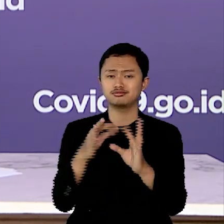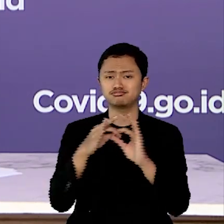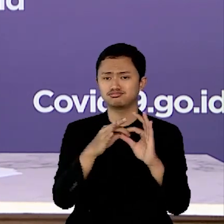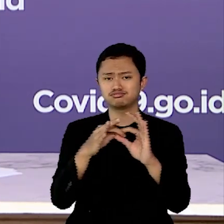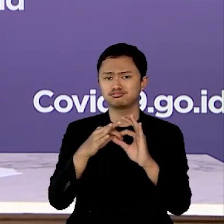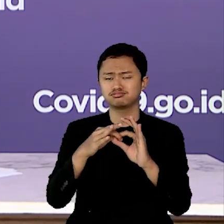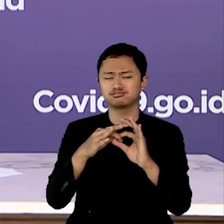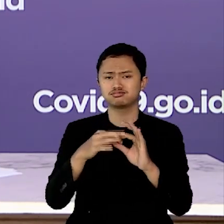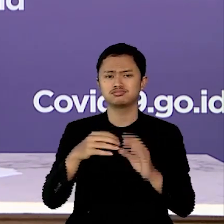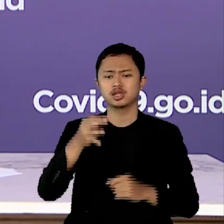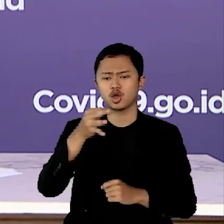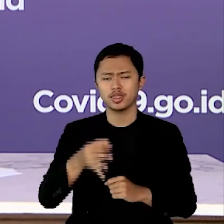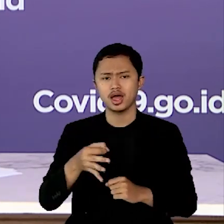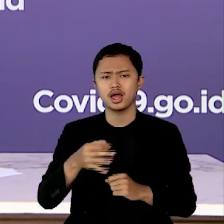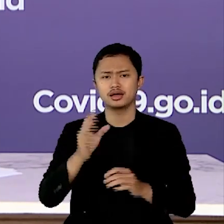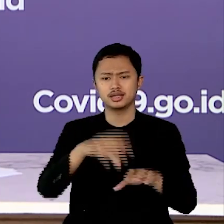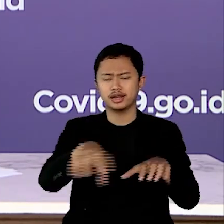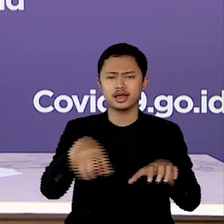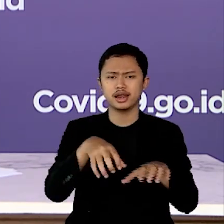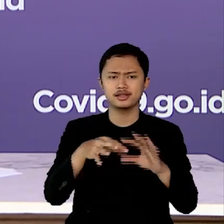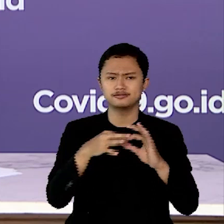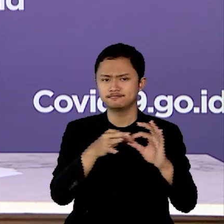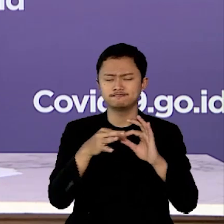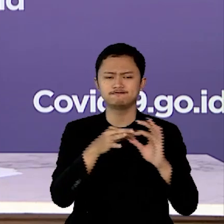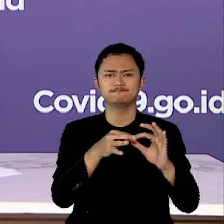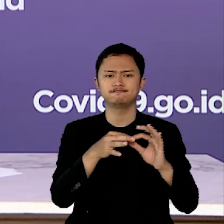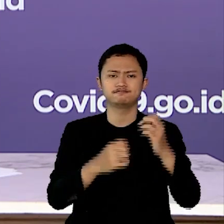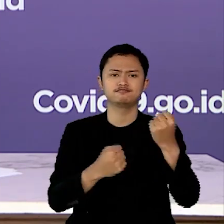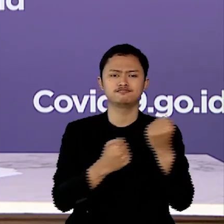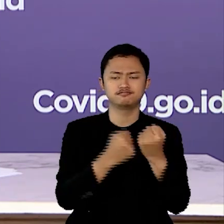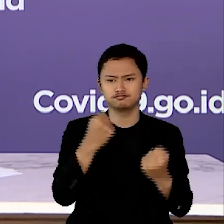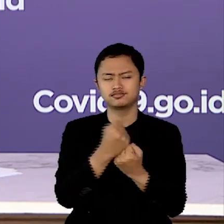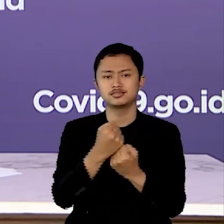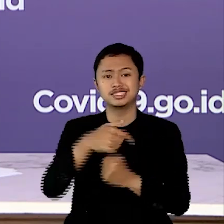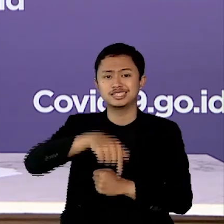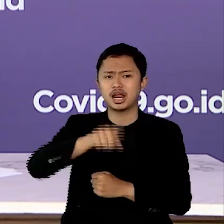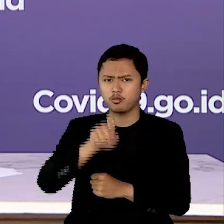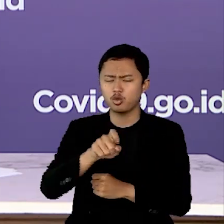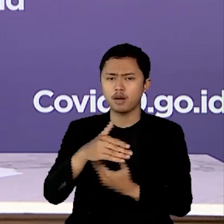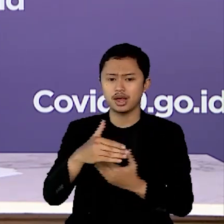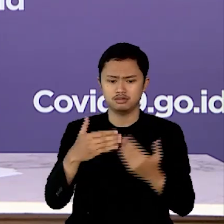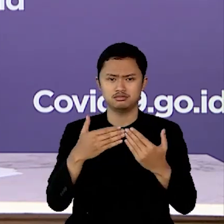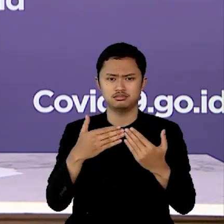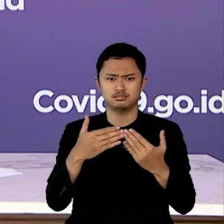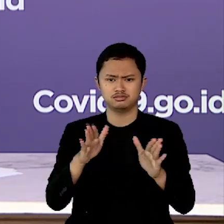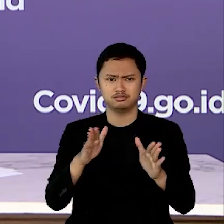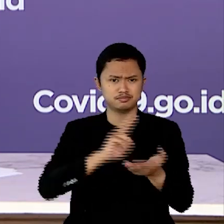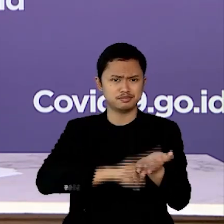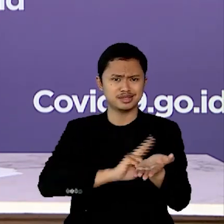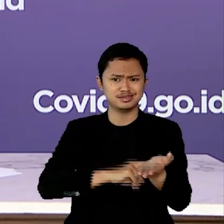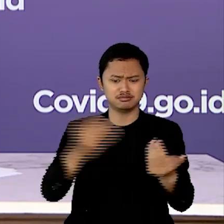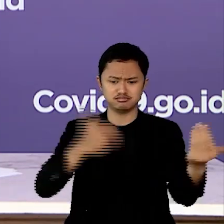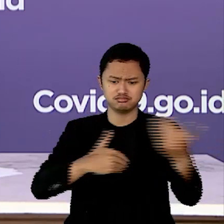tiap kabupaten kota untuk saling bahu-membahu secara aktif hal yang dibutuhkan saat ini bukan hanya terbuka untuk menerima